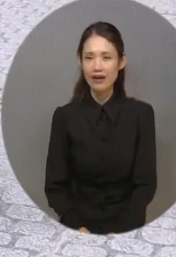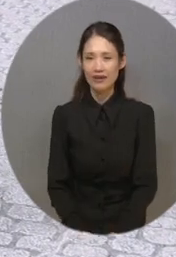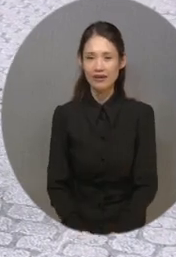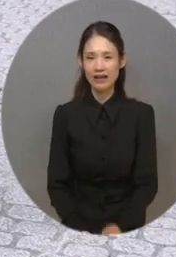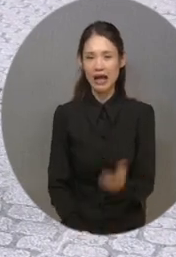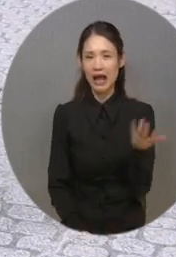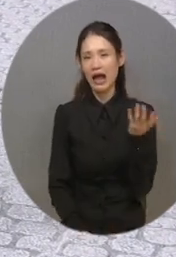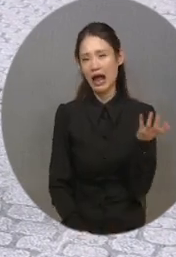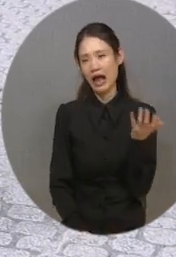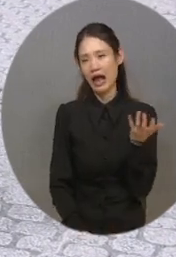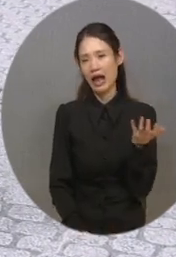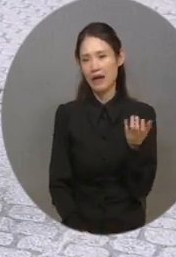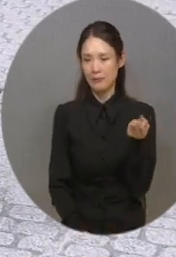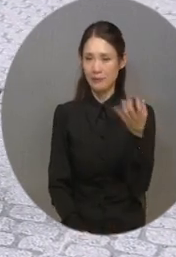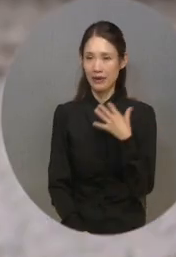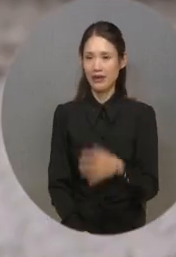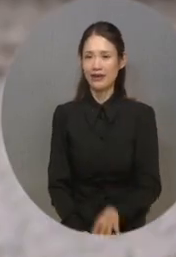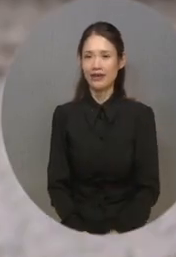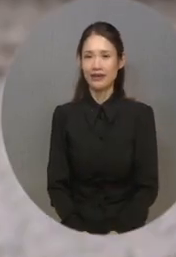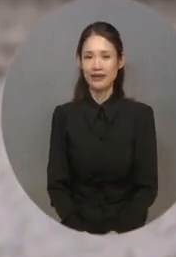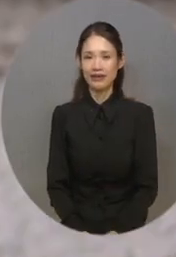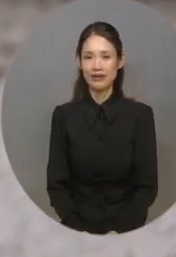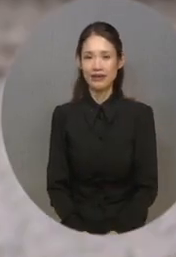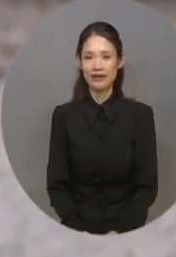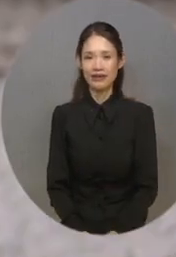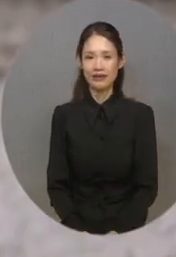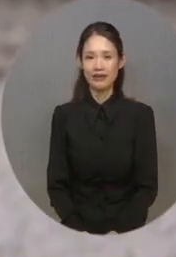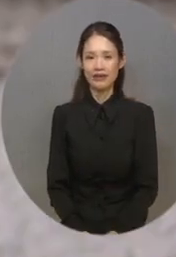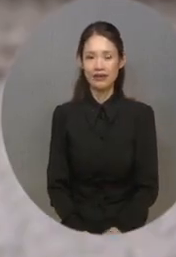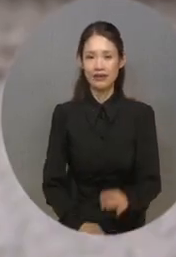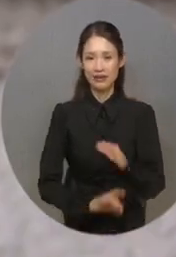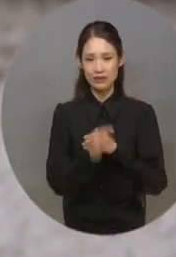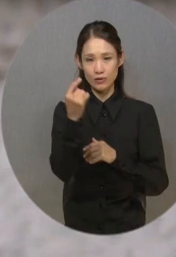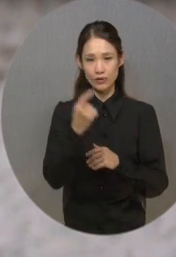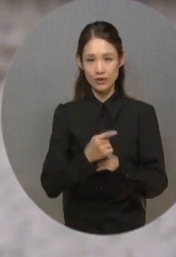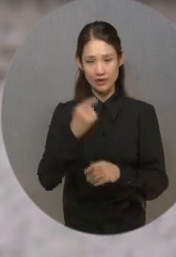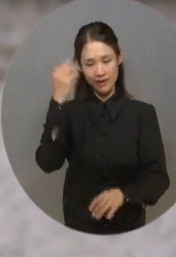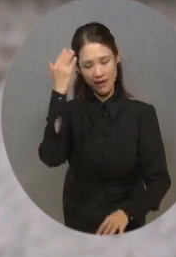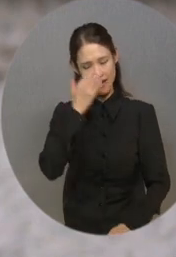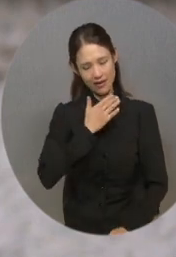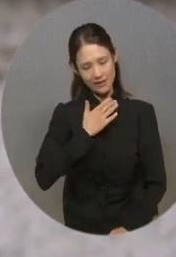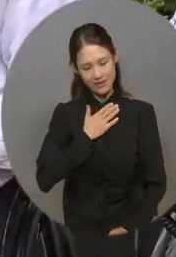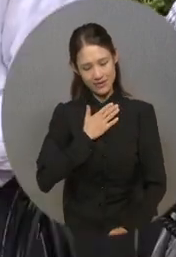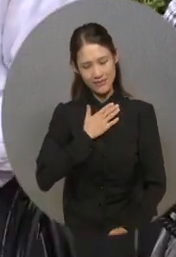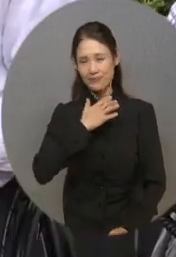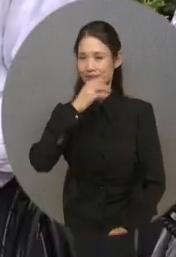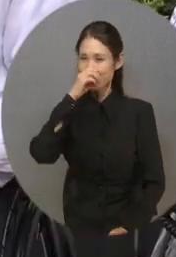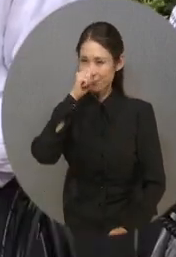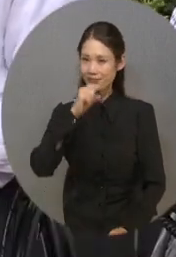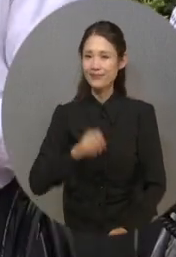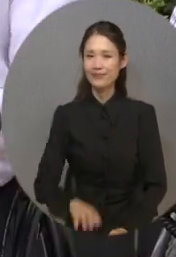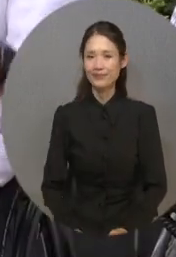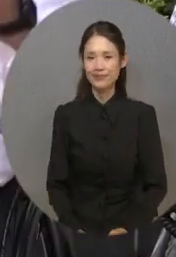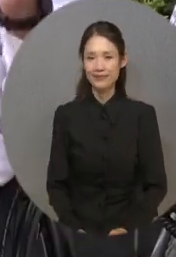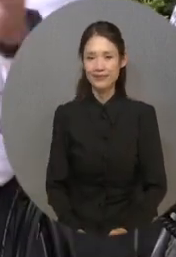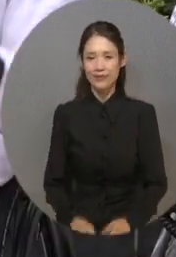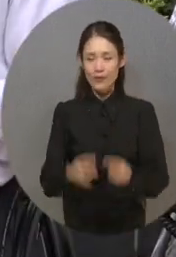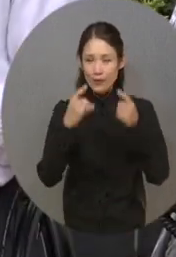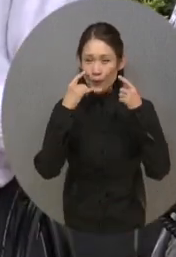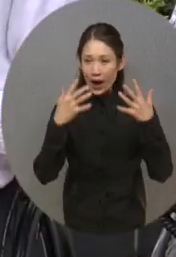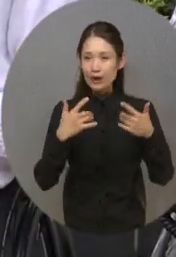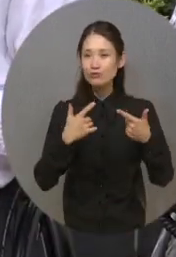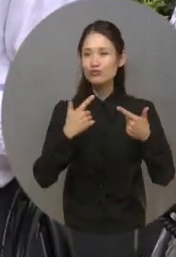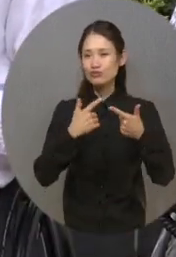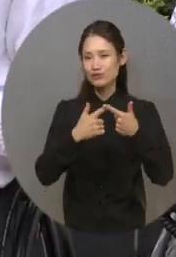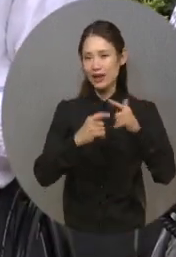반복되는 하루 그 시간 끝에 잠시 모두 다